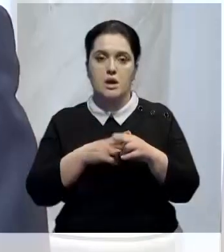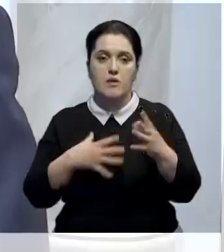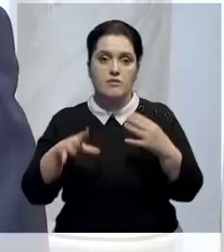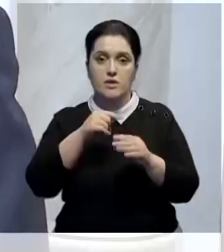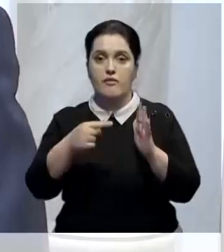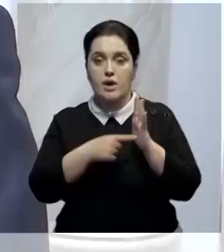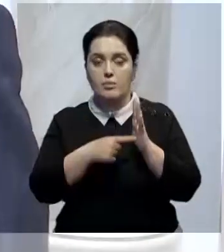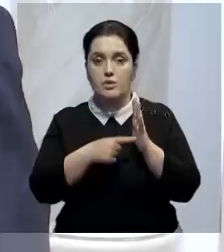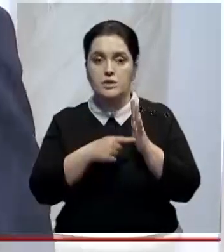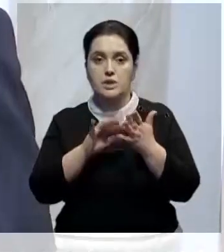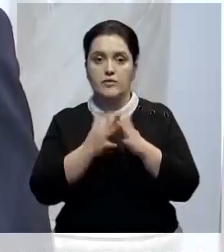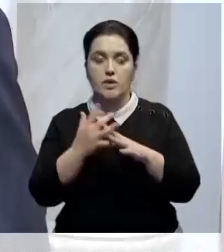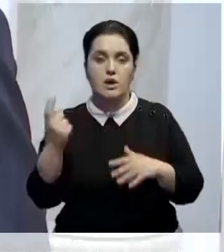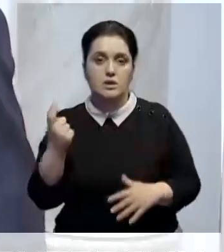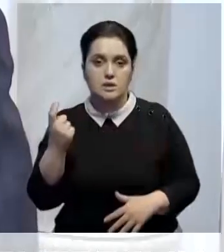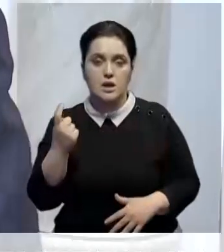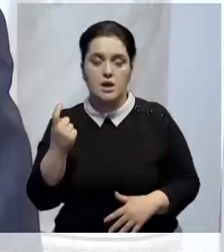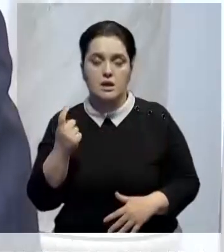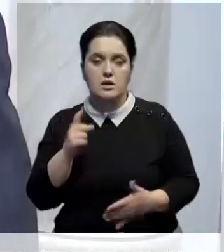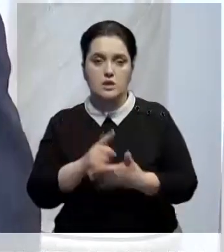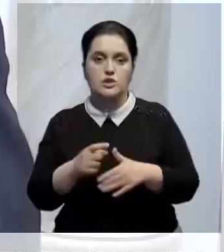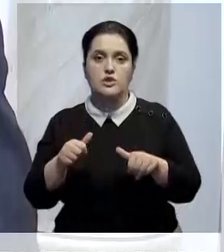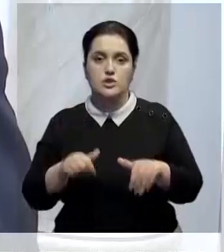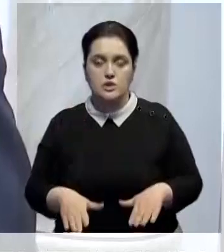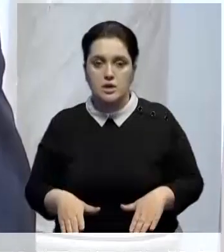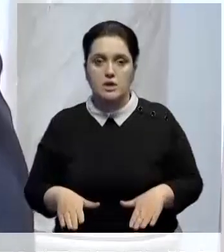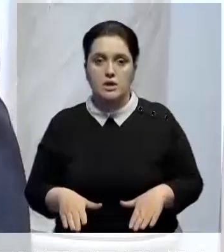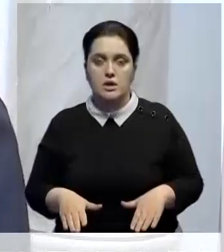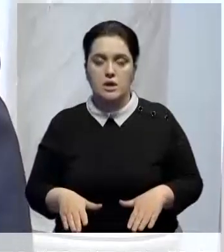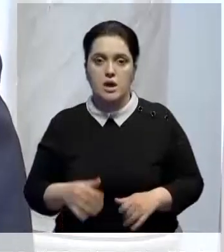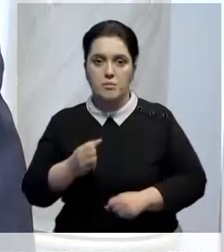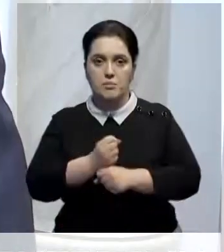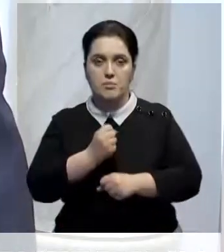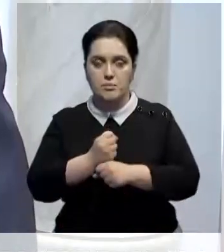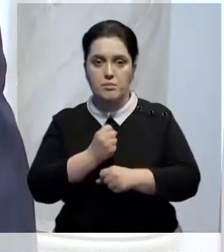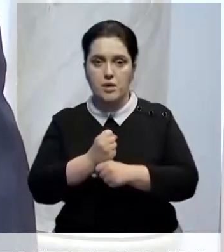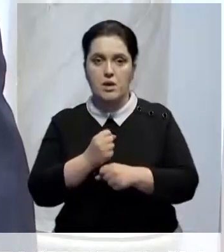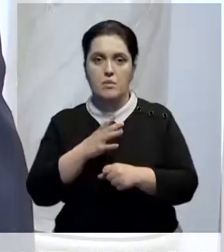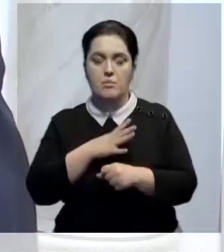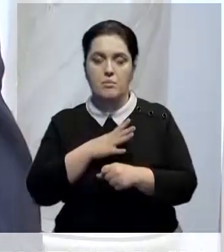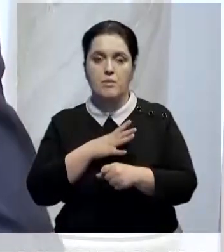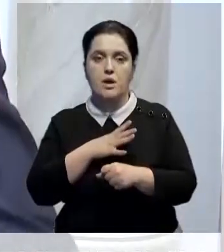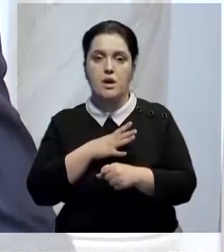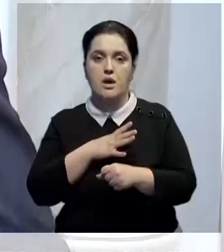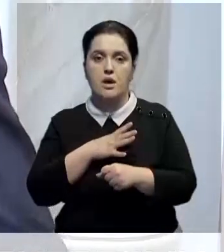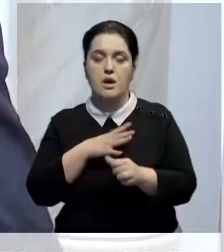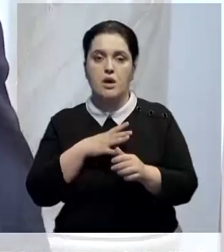вопросы, касающиеся сельского хозяйства, здесь должны решаться. В частности, в сфере переработки область всегда была в авангарде.